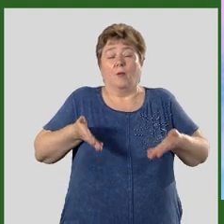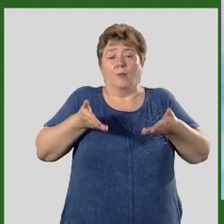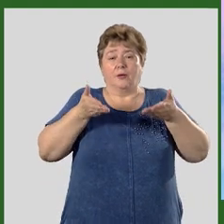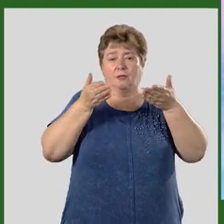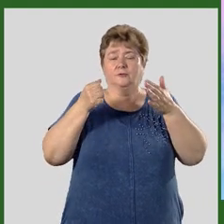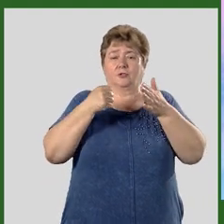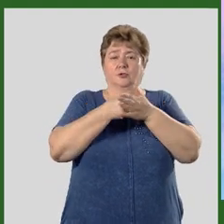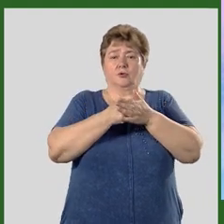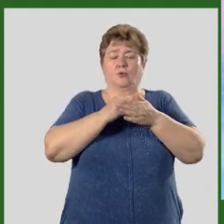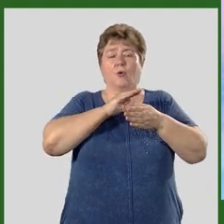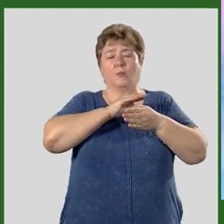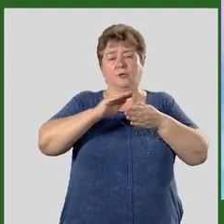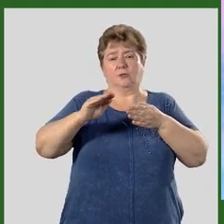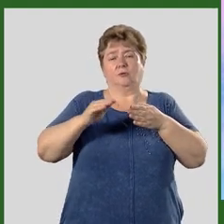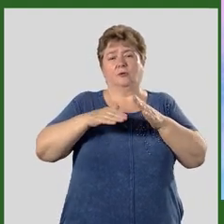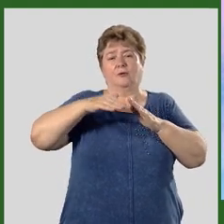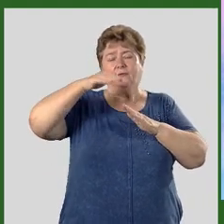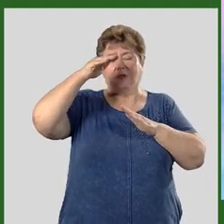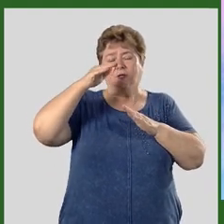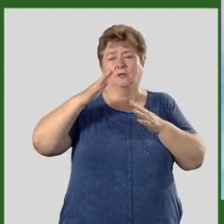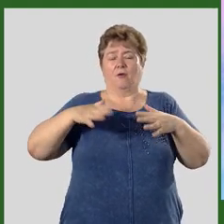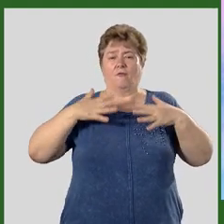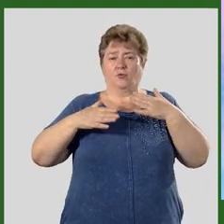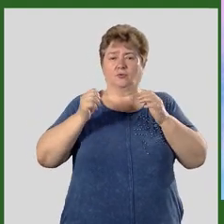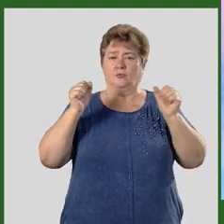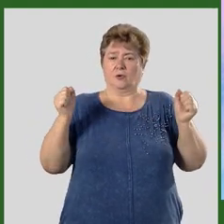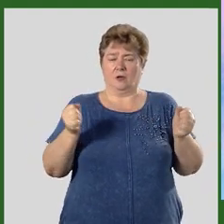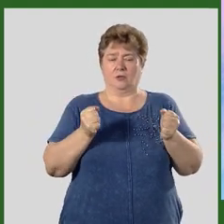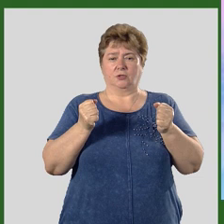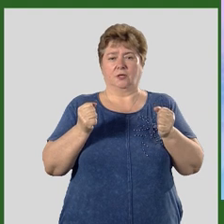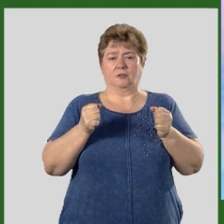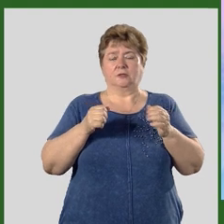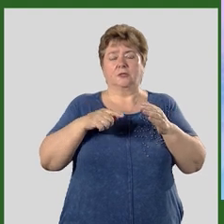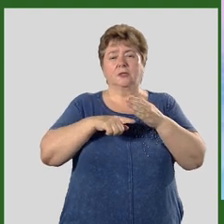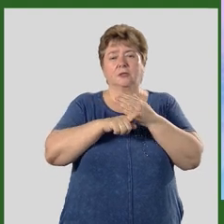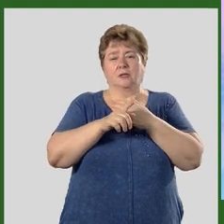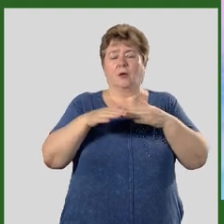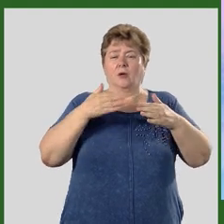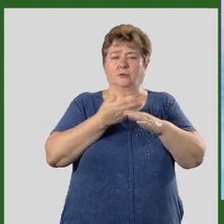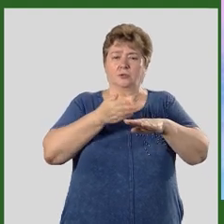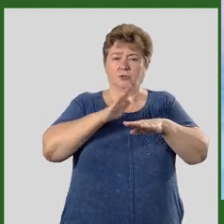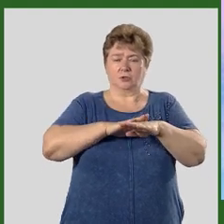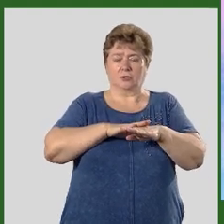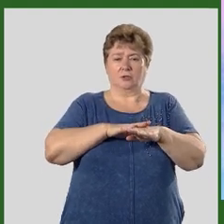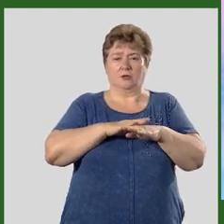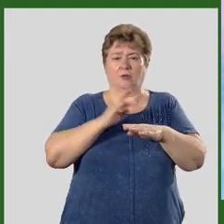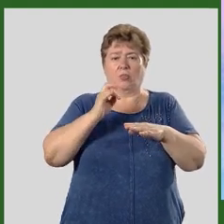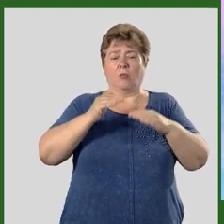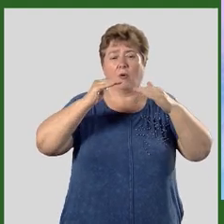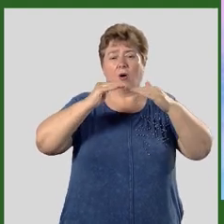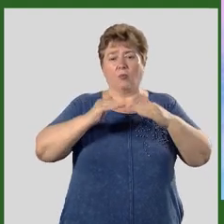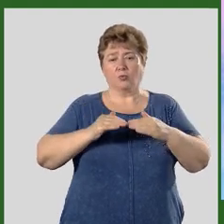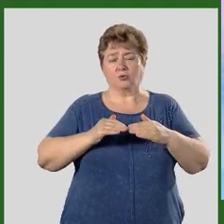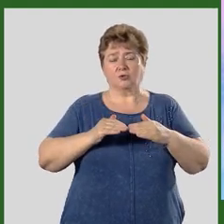Поднявшись до определенной высоты, воздух охлаждается, становится тяжелее, но